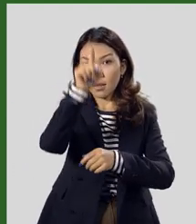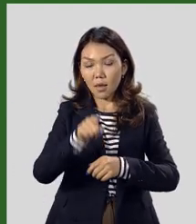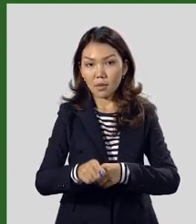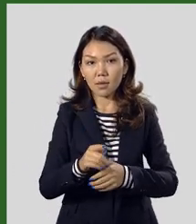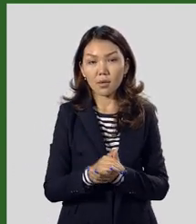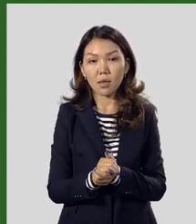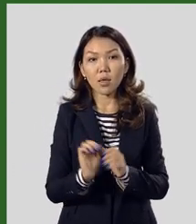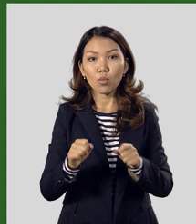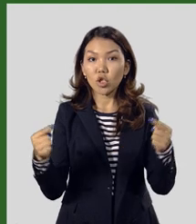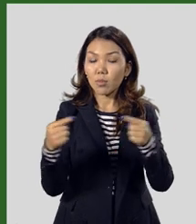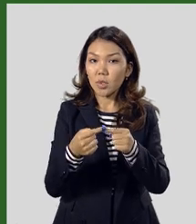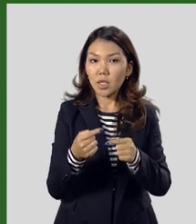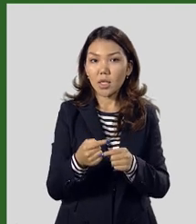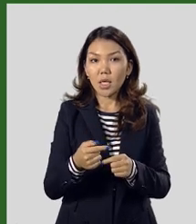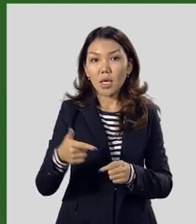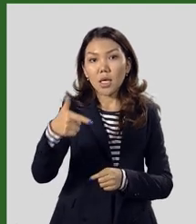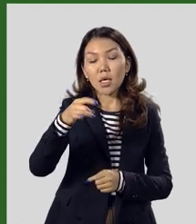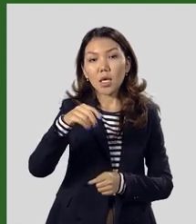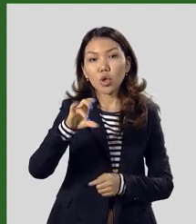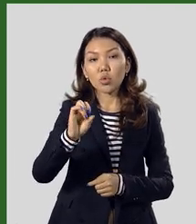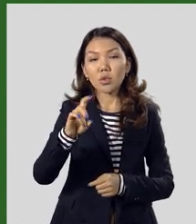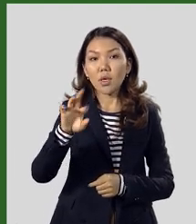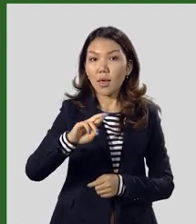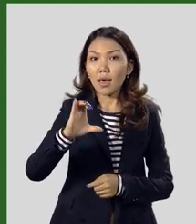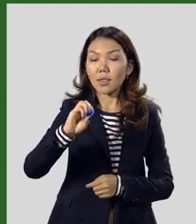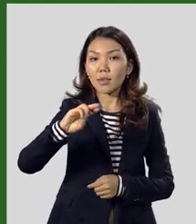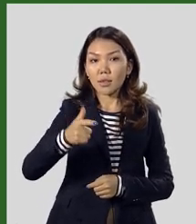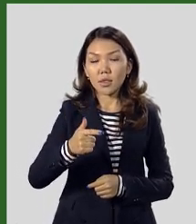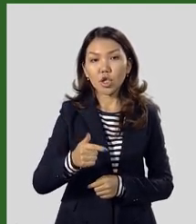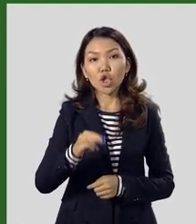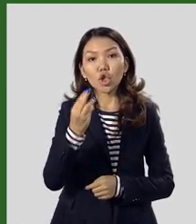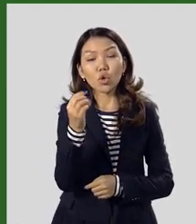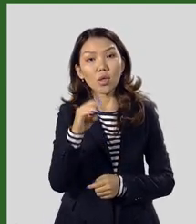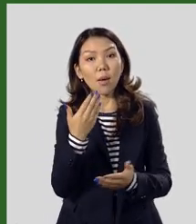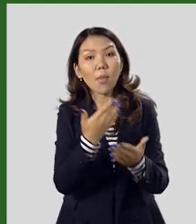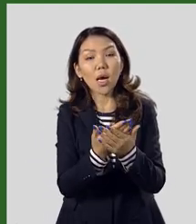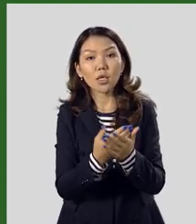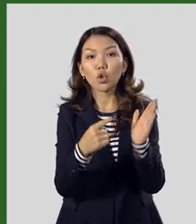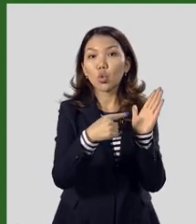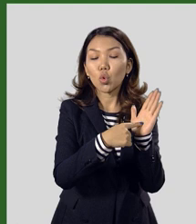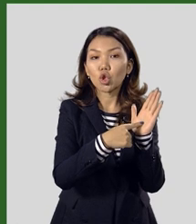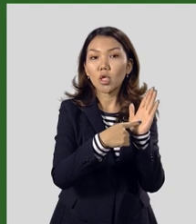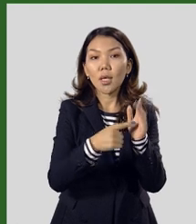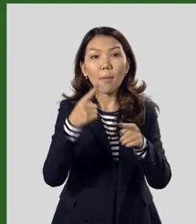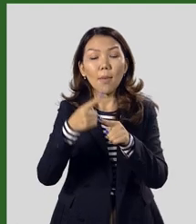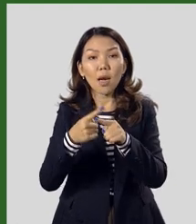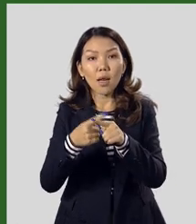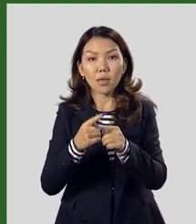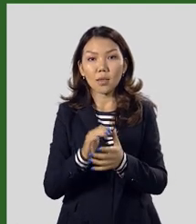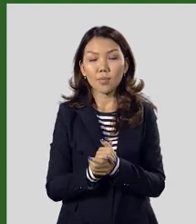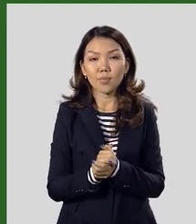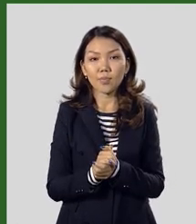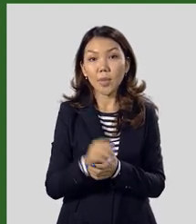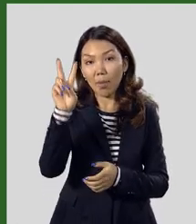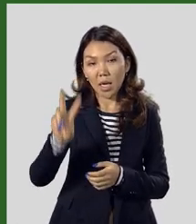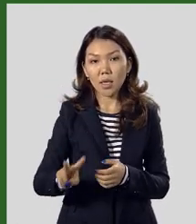поможет градусная сеть. Широта показывает место точки на определенной параллели, а долгота